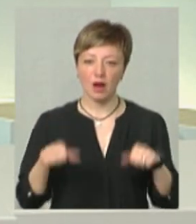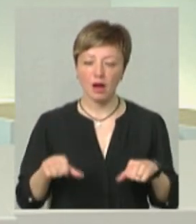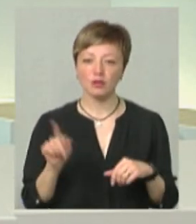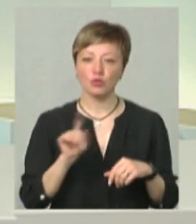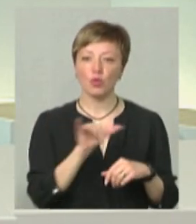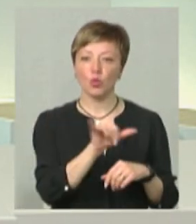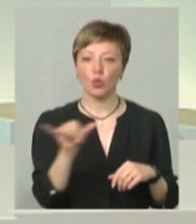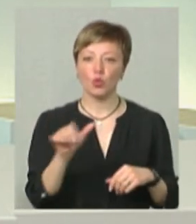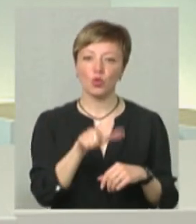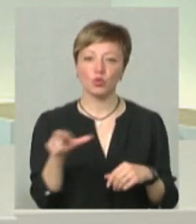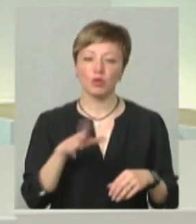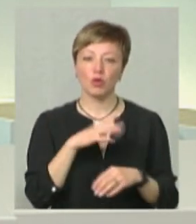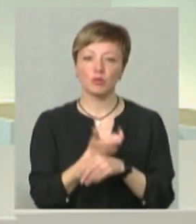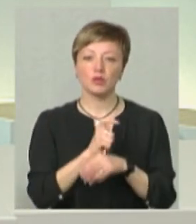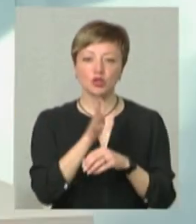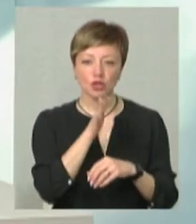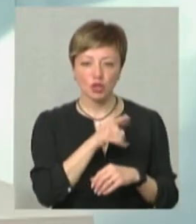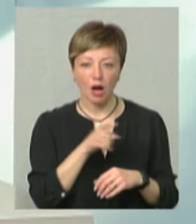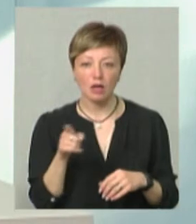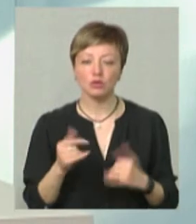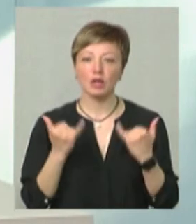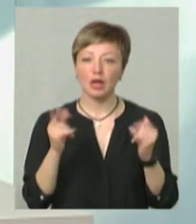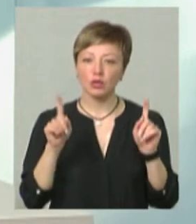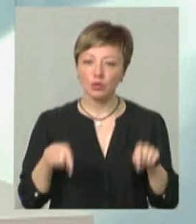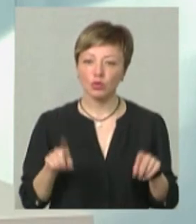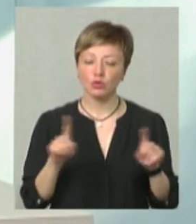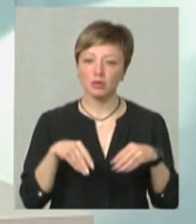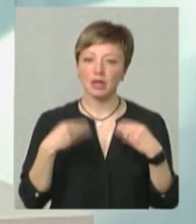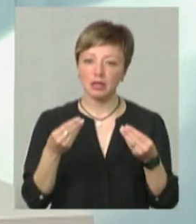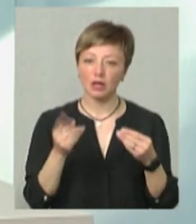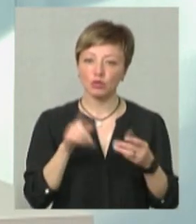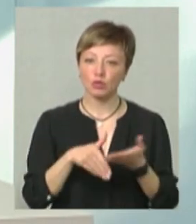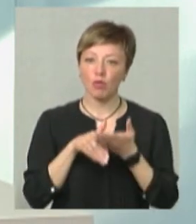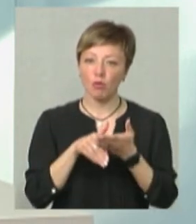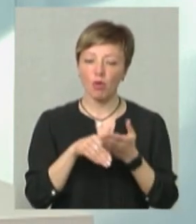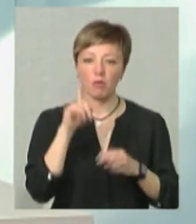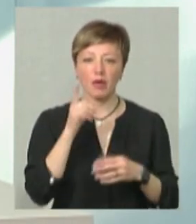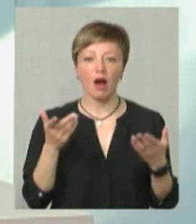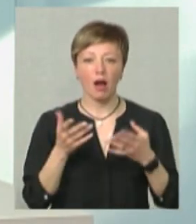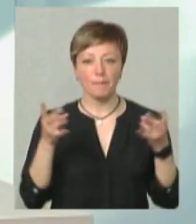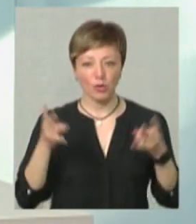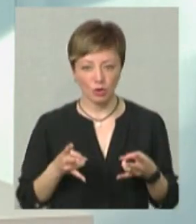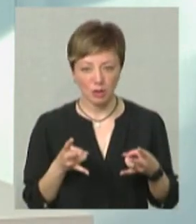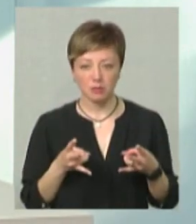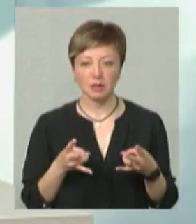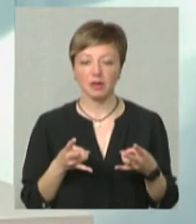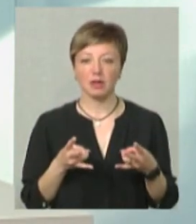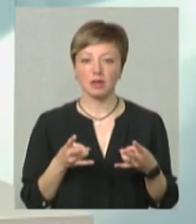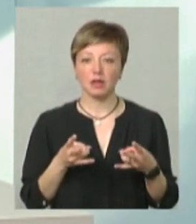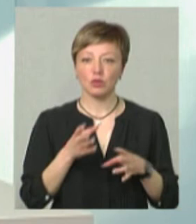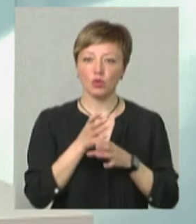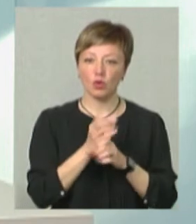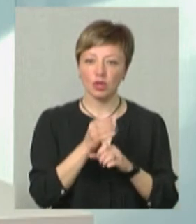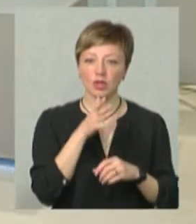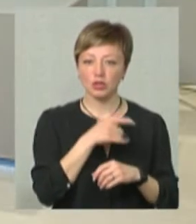щоб у людей було більше часу, для того, щоб надати ту допомогу, яка потрібна, і десь скоротити час